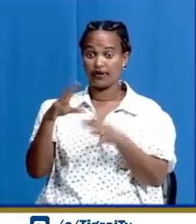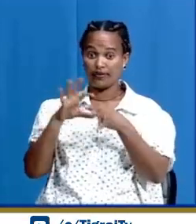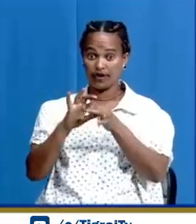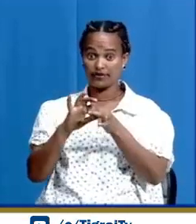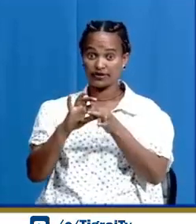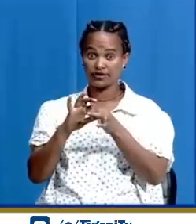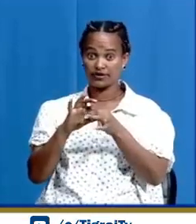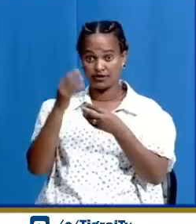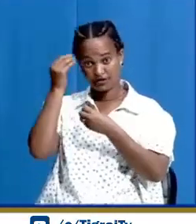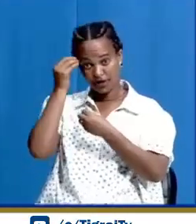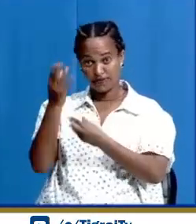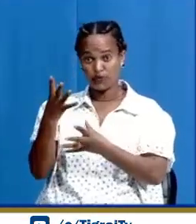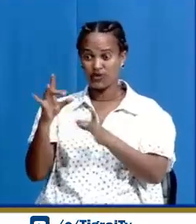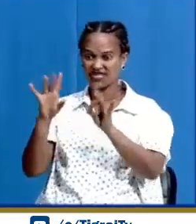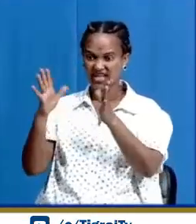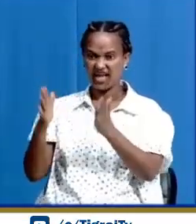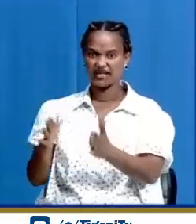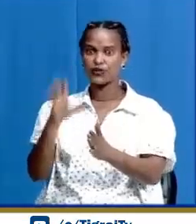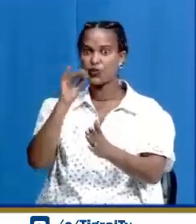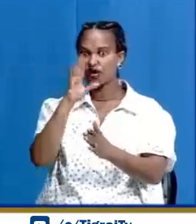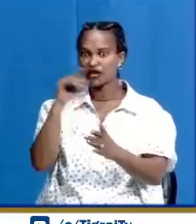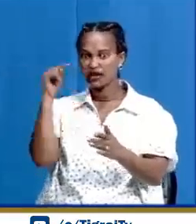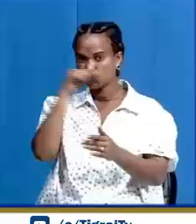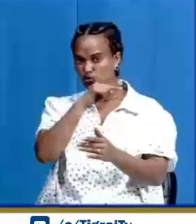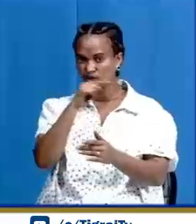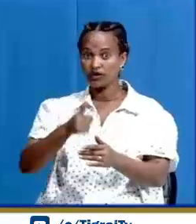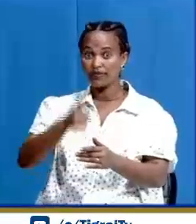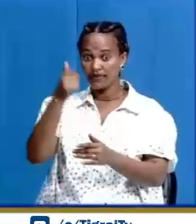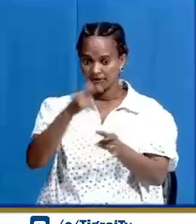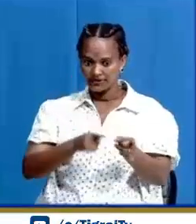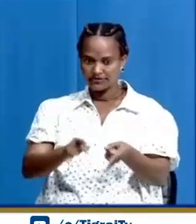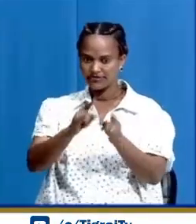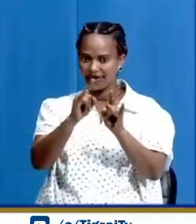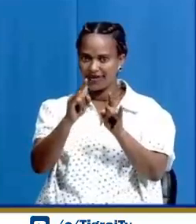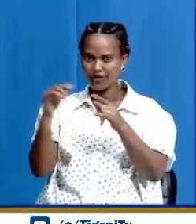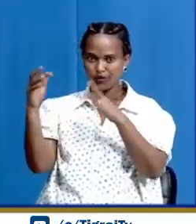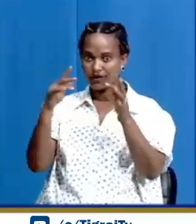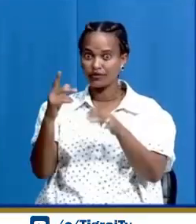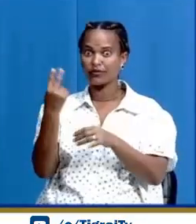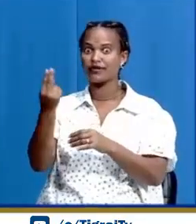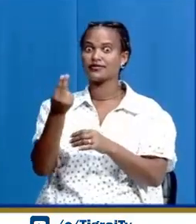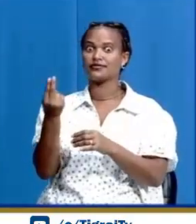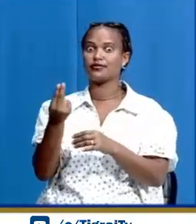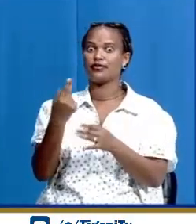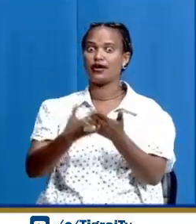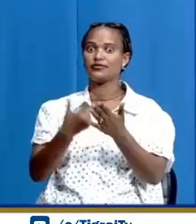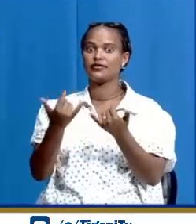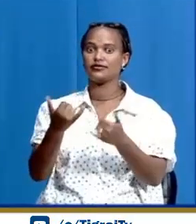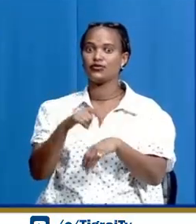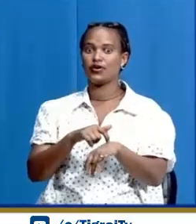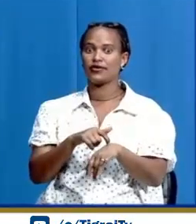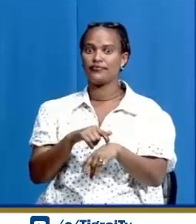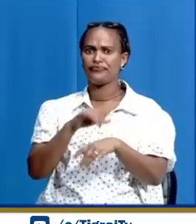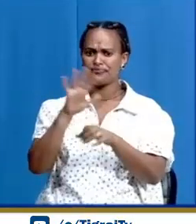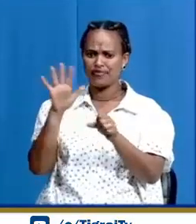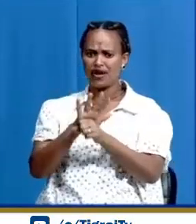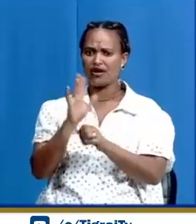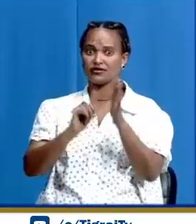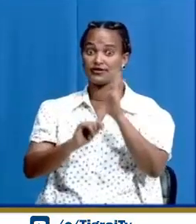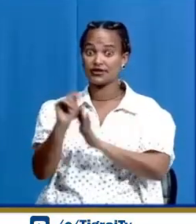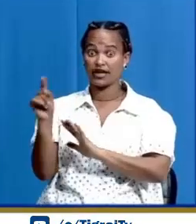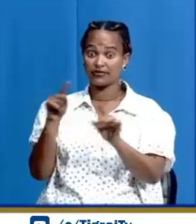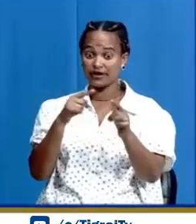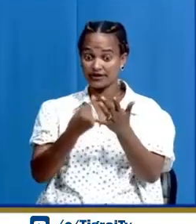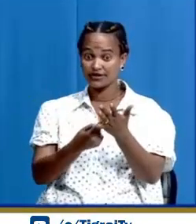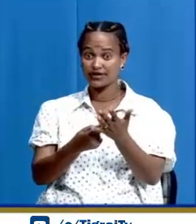ማሕበር ከም ዝሓበርዎ ፀላእቲ ወረታት ሕሶት ከም ቀንዲ ሜላ ኩናት ገይሮም ኣብ ዝጥቀምሉ ዘለዉ ኣብዚ ሕዚ እዋን መላእ ህዝቢ ትግራይ ድማ